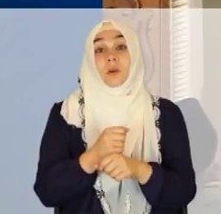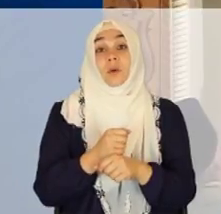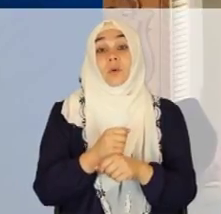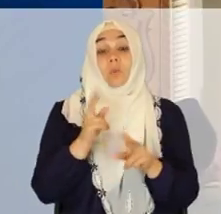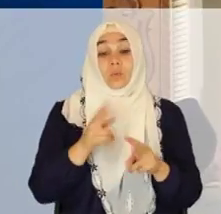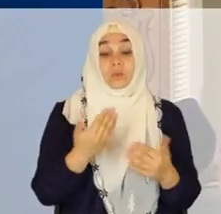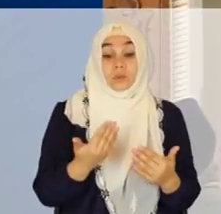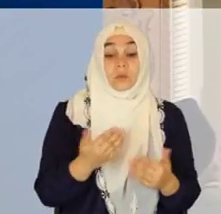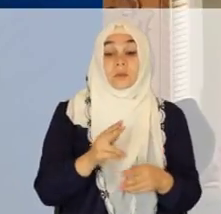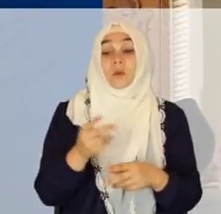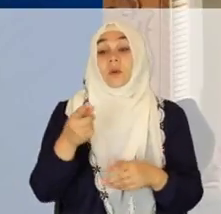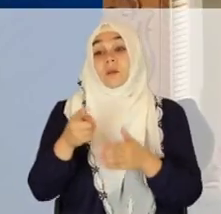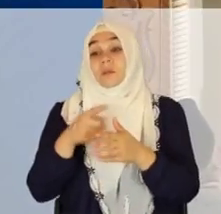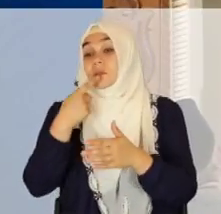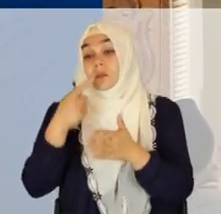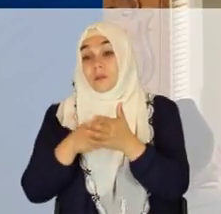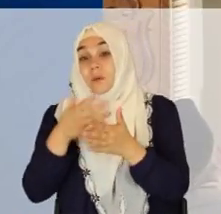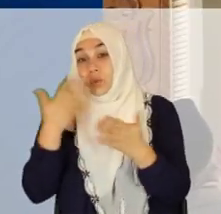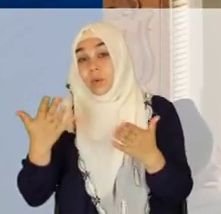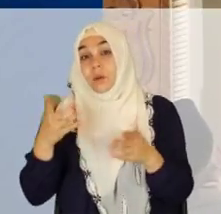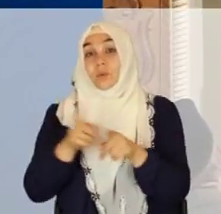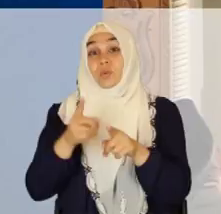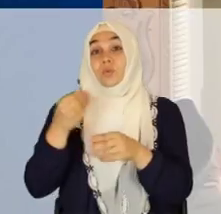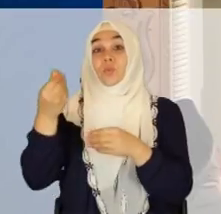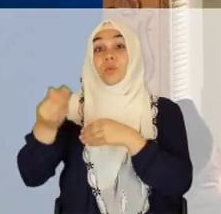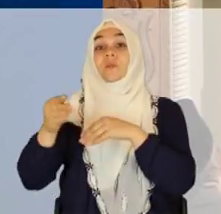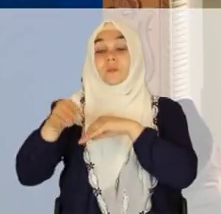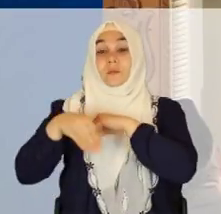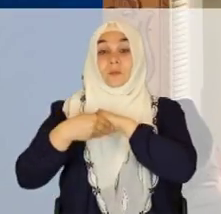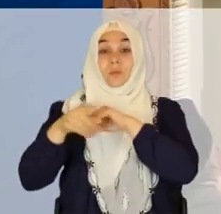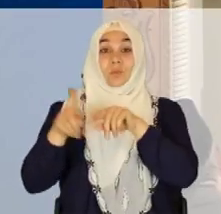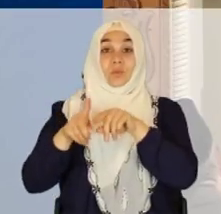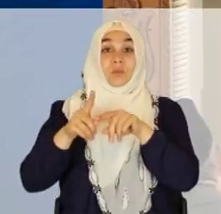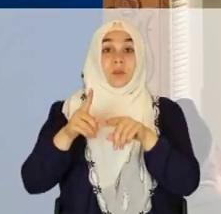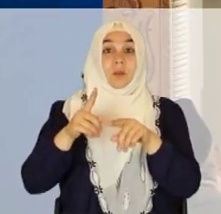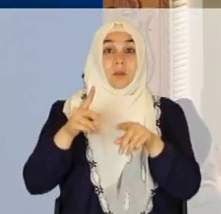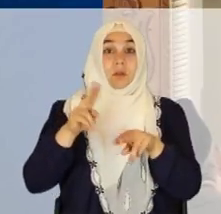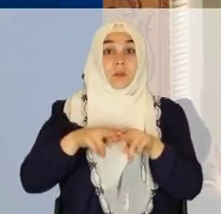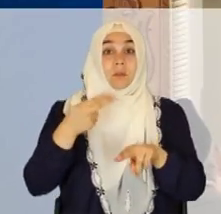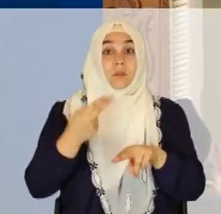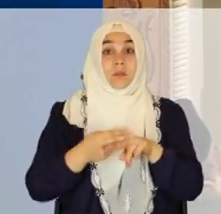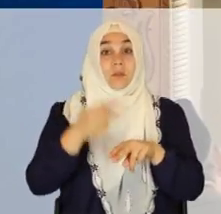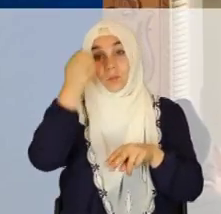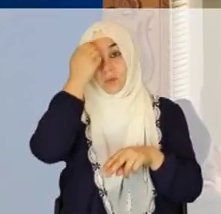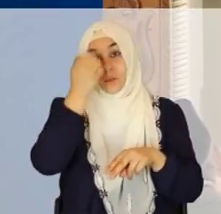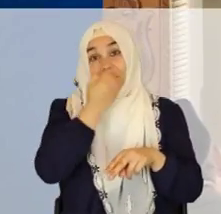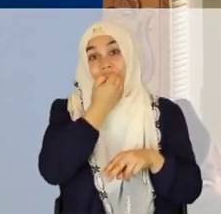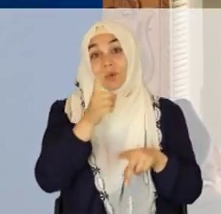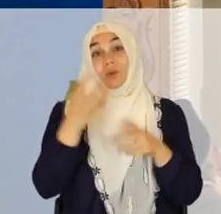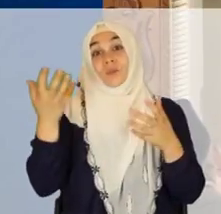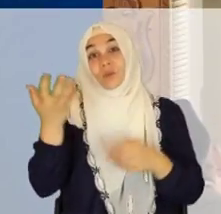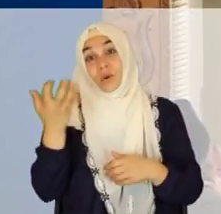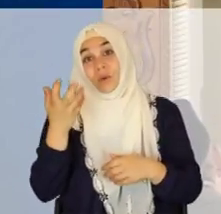O'quvchi borsa-yu domla so'ramay qo'yib bersa bahona. Buni endi minnatdorchiligini bir